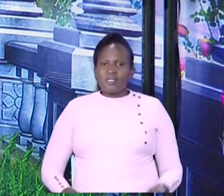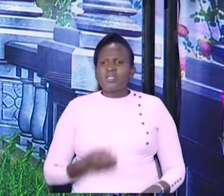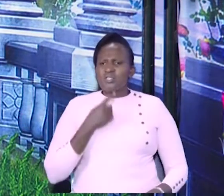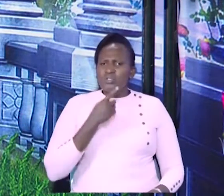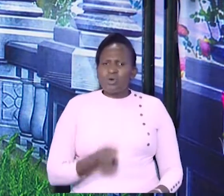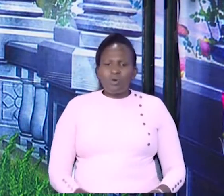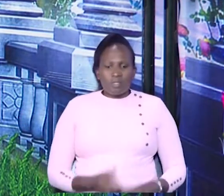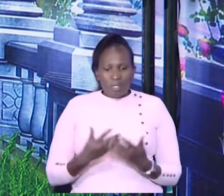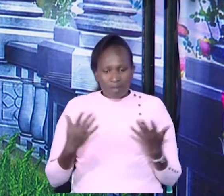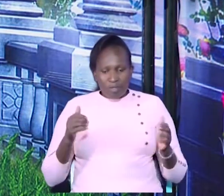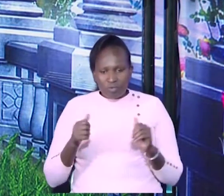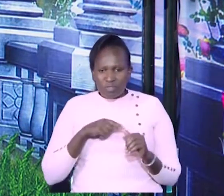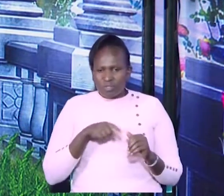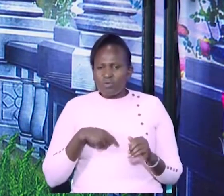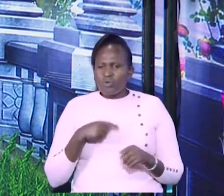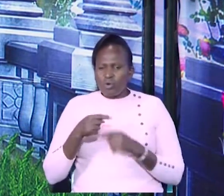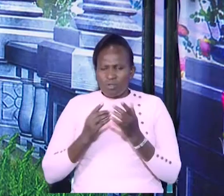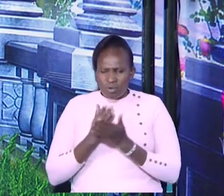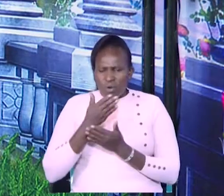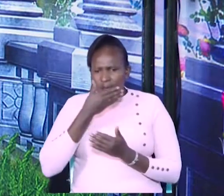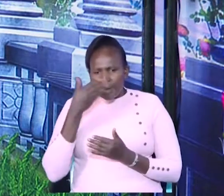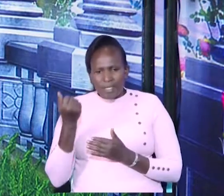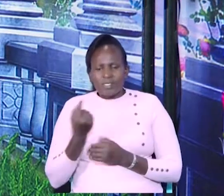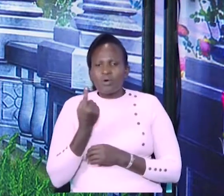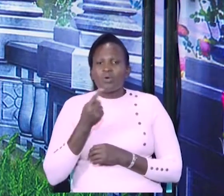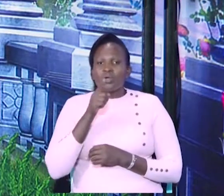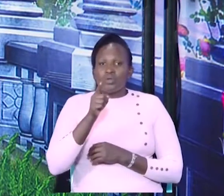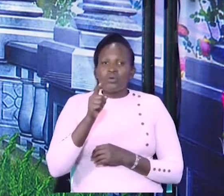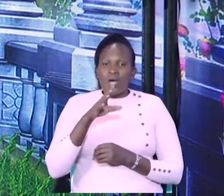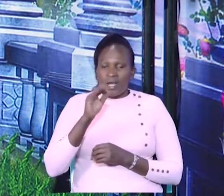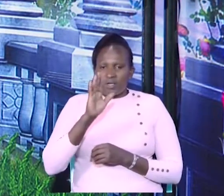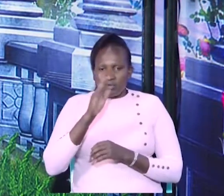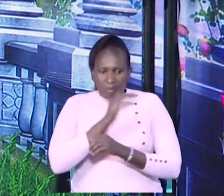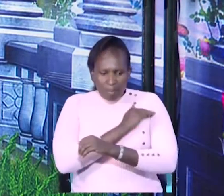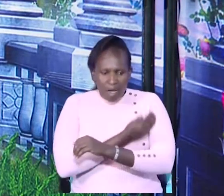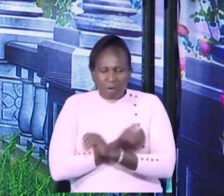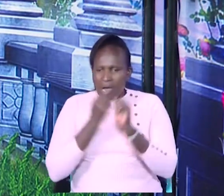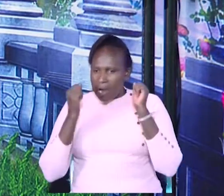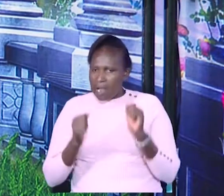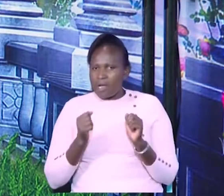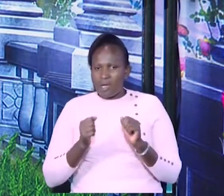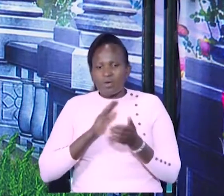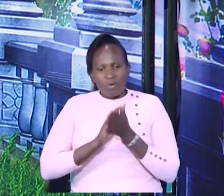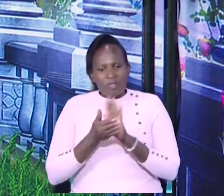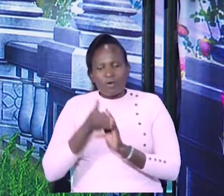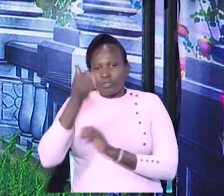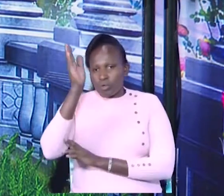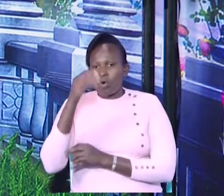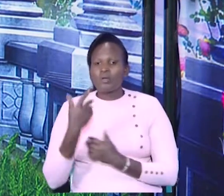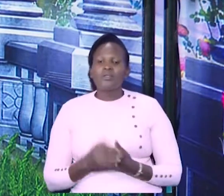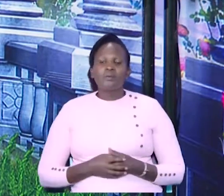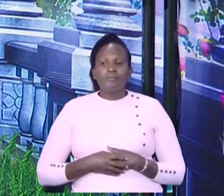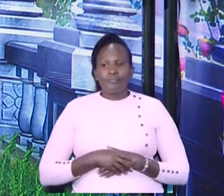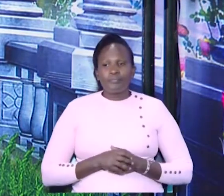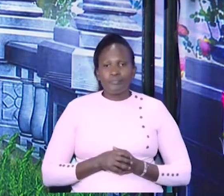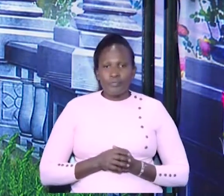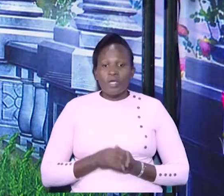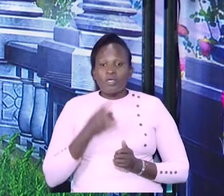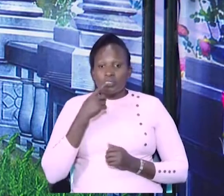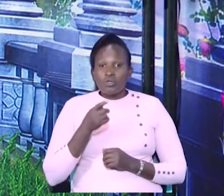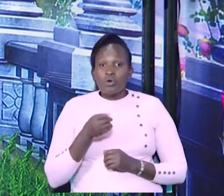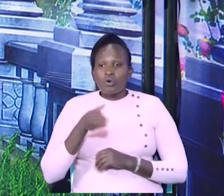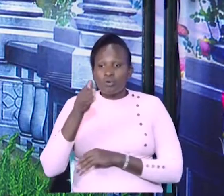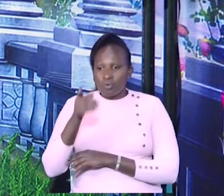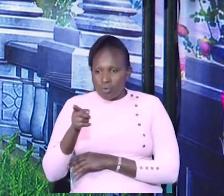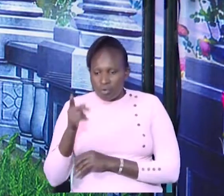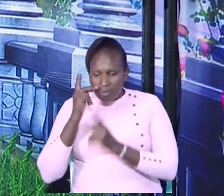kwa kila jambo ambalo tunalipitia ni vizuri ujue ya kwamba wewe na nguvu zako hautaweza pasipokuwa nani? Pasipokuwa Mungu. Kwa hivyo yeye